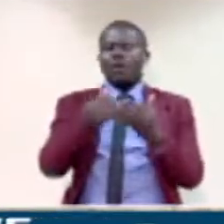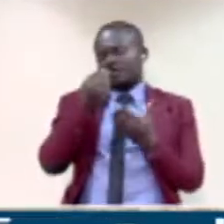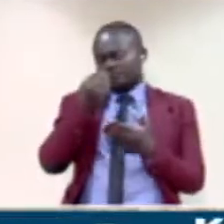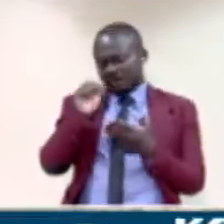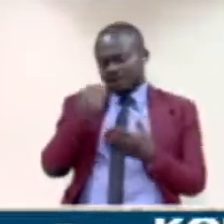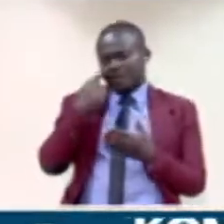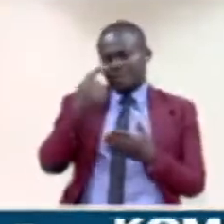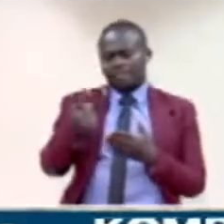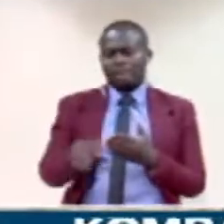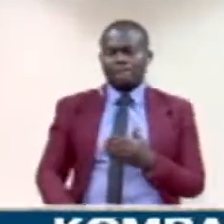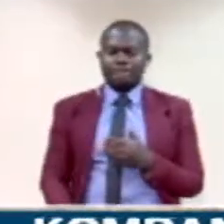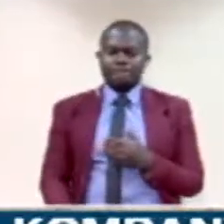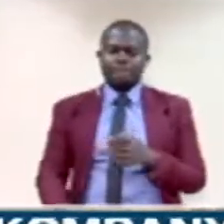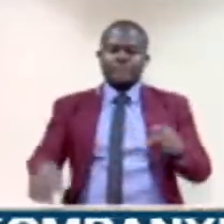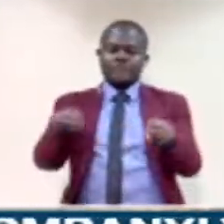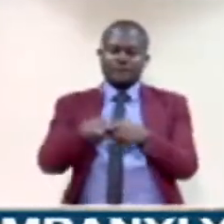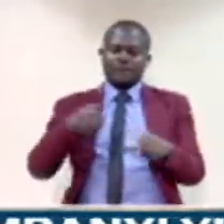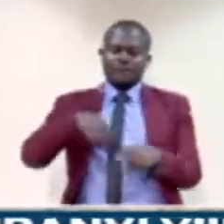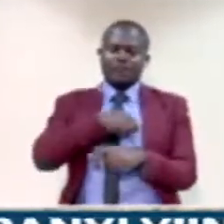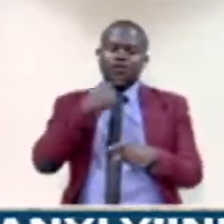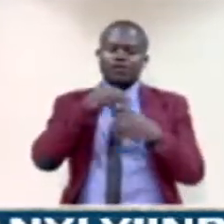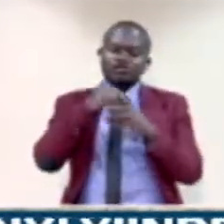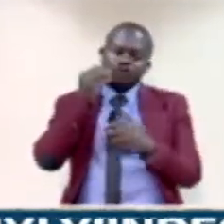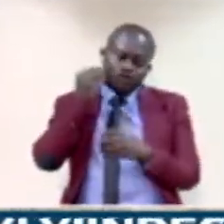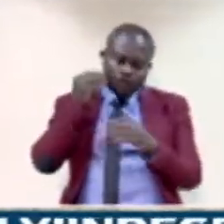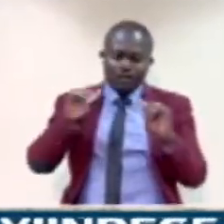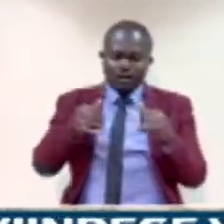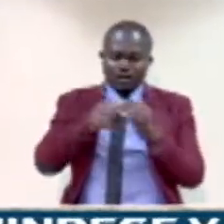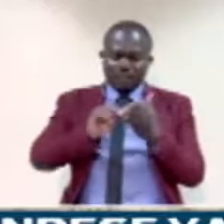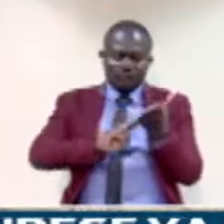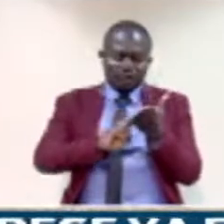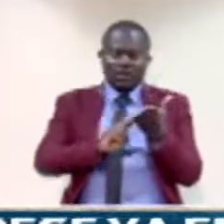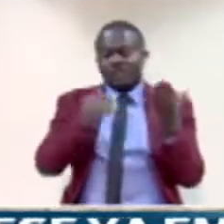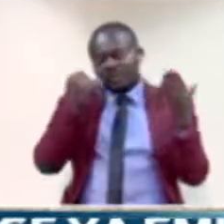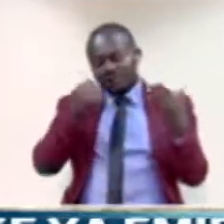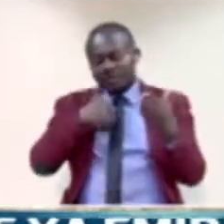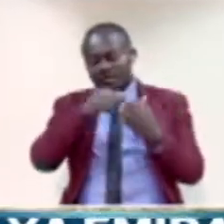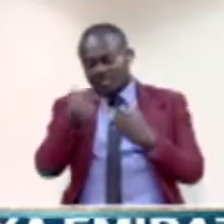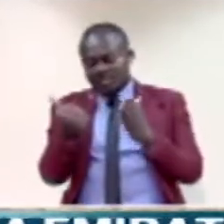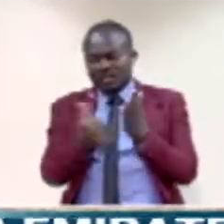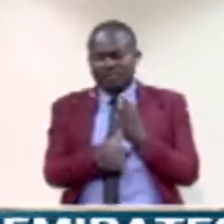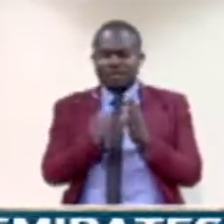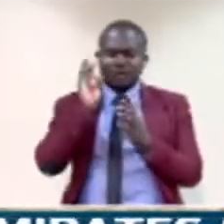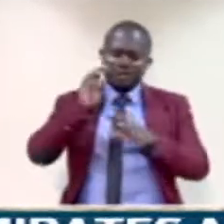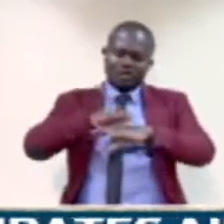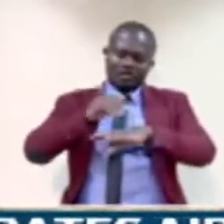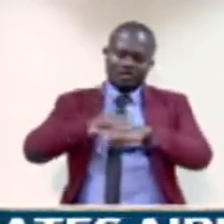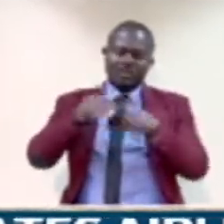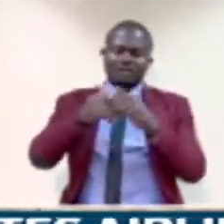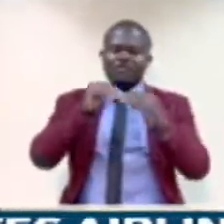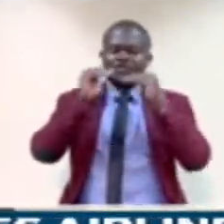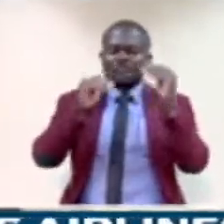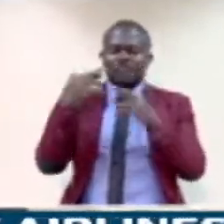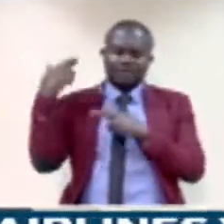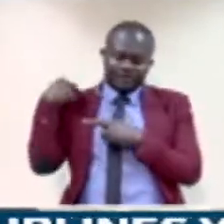kubona bishobora kumfasha muri iyi minsi. Nk'uko turi mu rugo, ibi nyine turabigereza tubyifashishe, ubwo nitugira ikindi kibazo tuzahamagara nyine izindi inzego